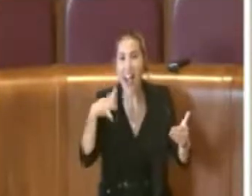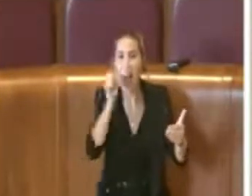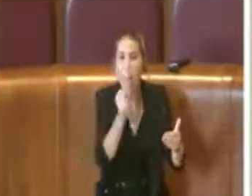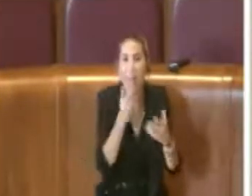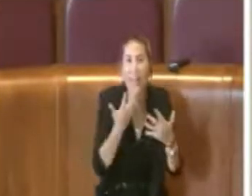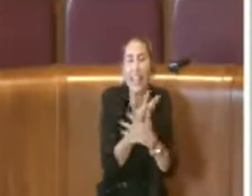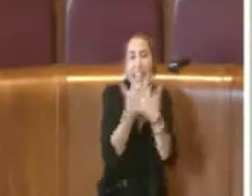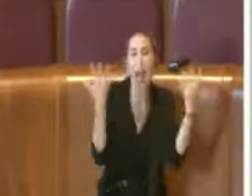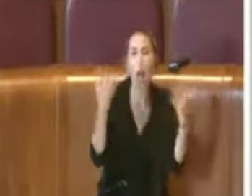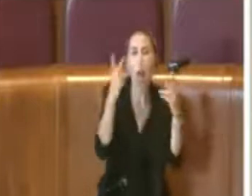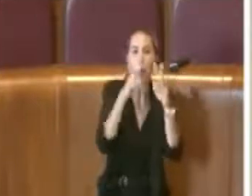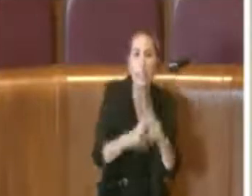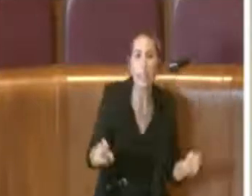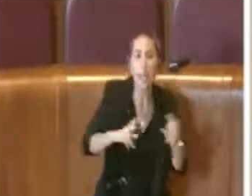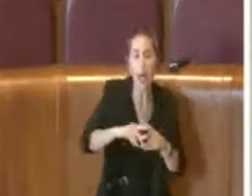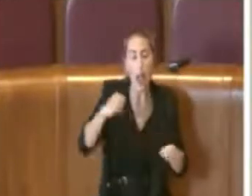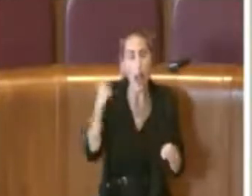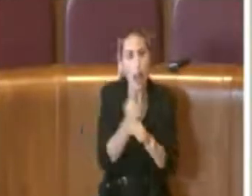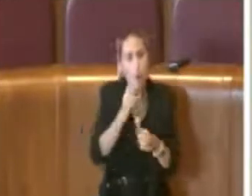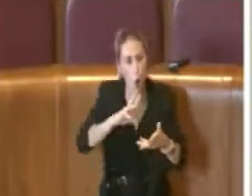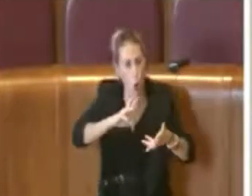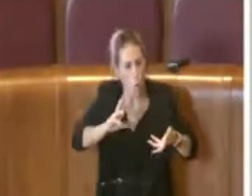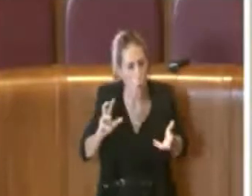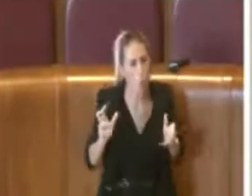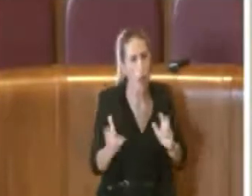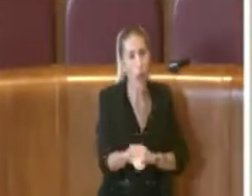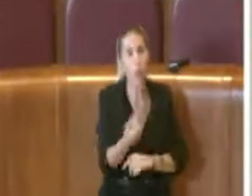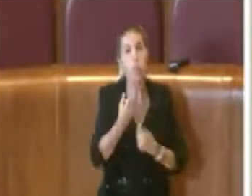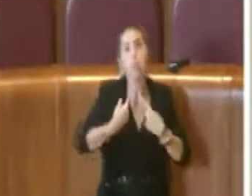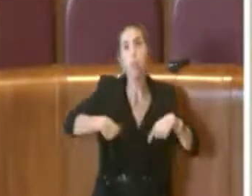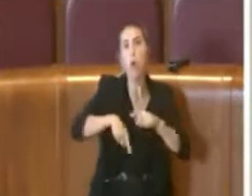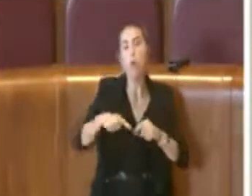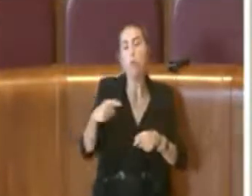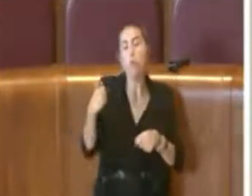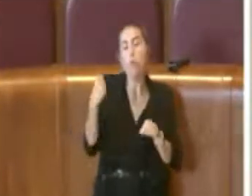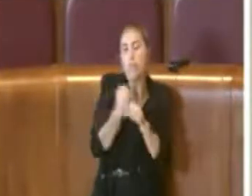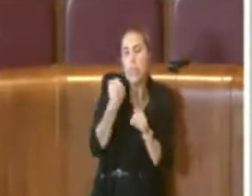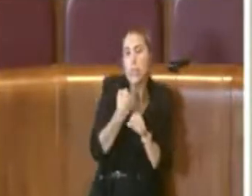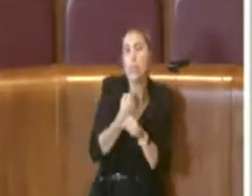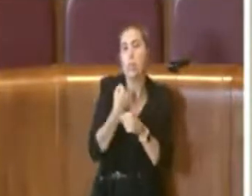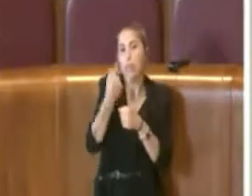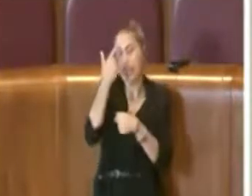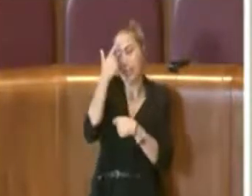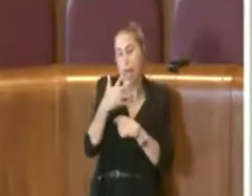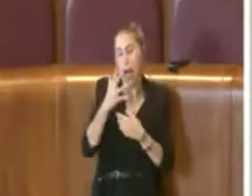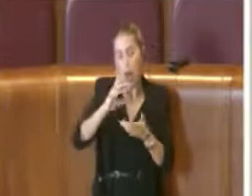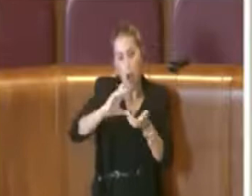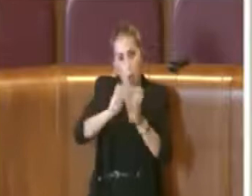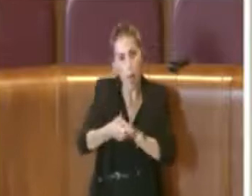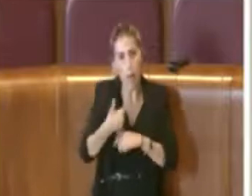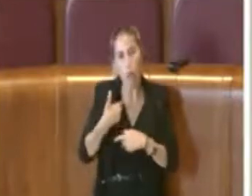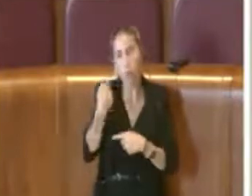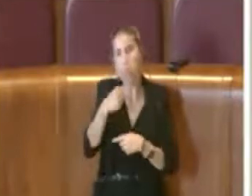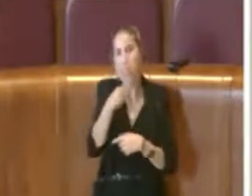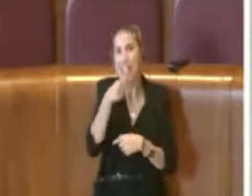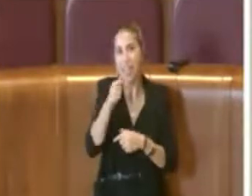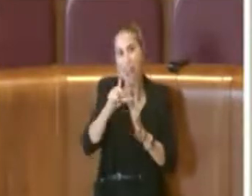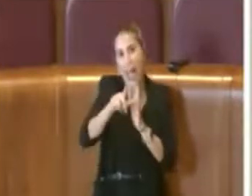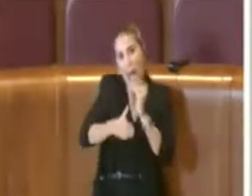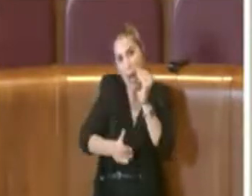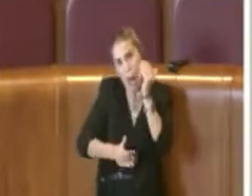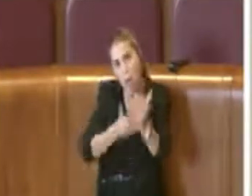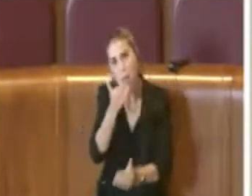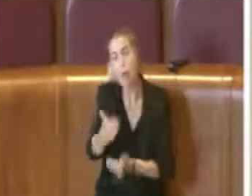questo è un lavoro molto complesso, insomma, ne abbiamo parlato anche con gli uffici, che richiederà anni, per cui